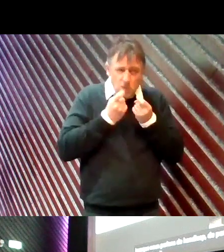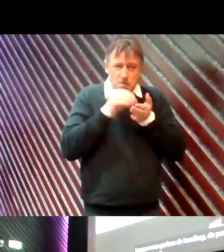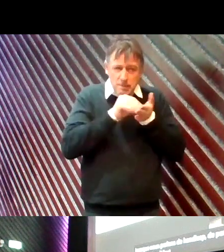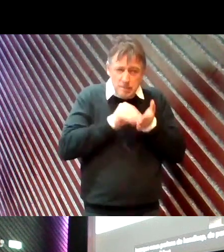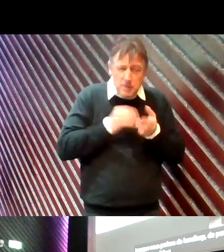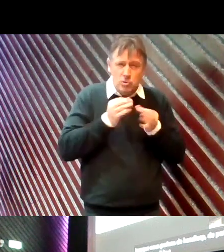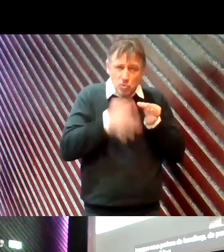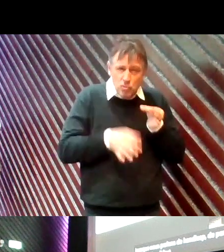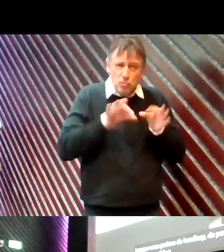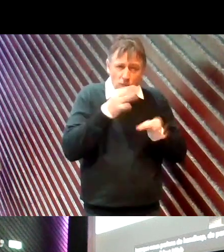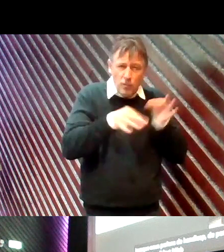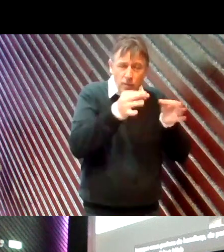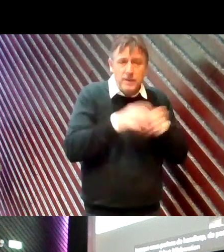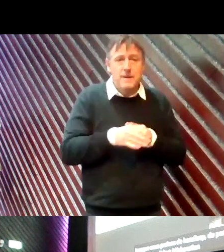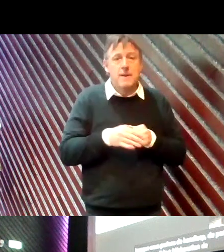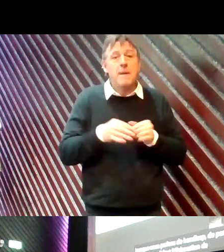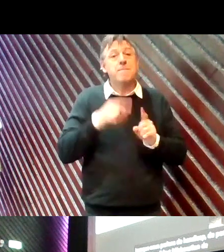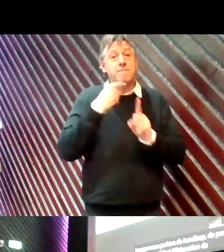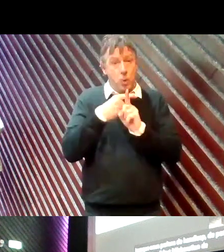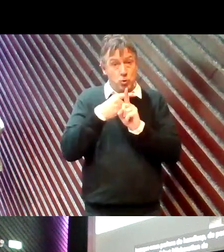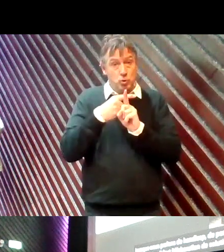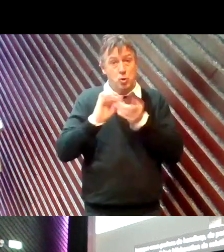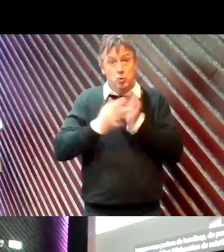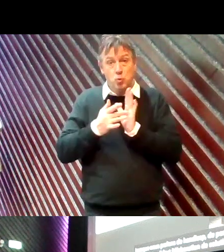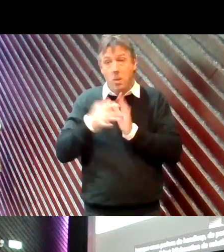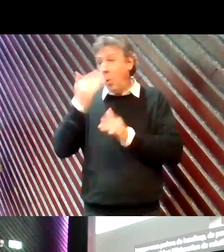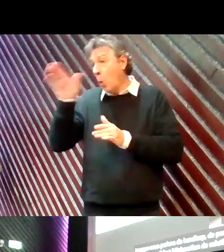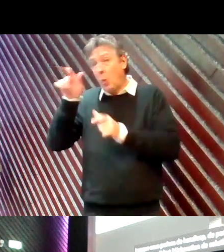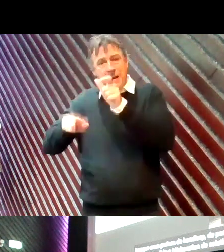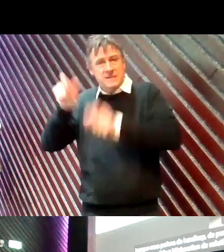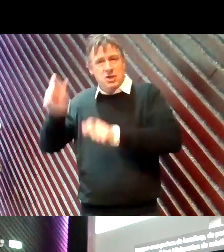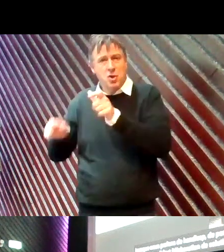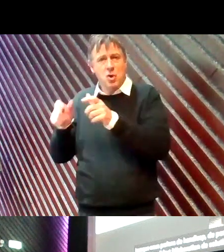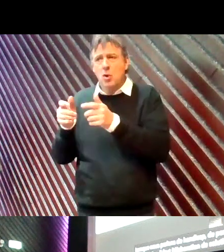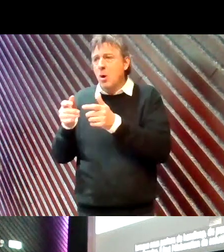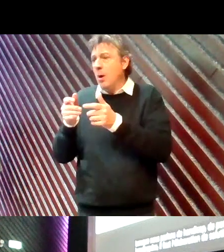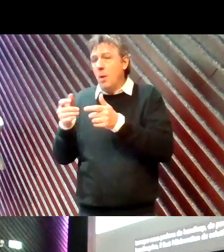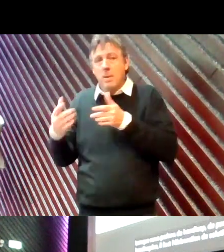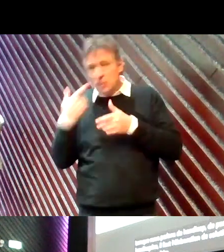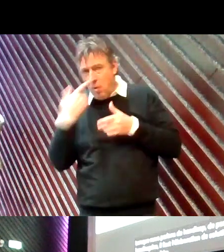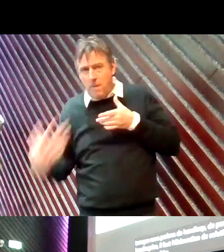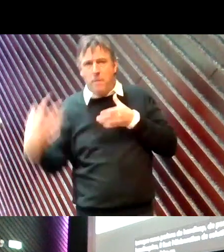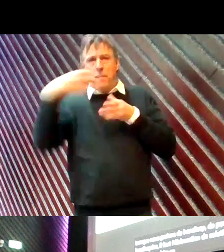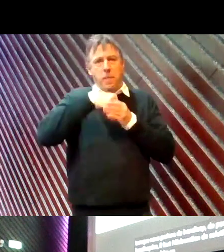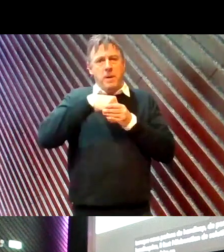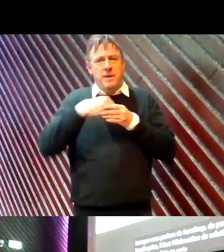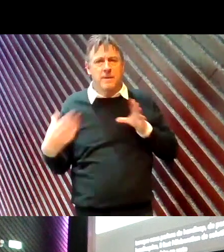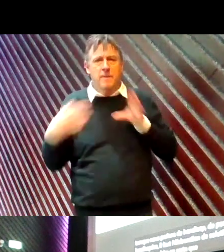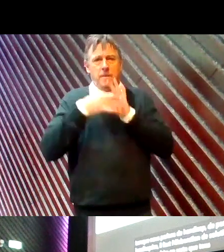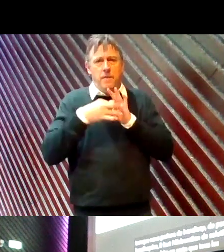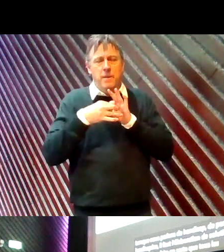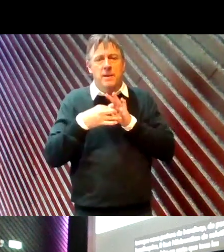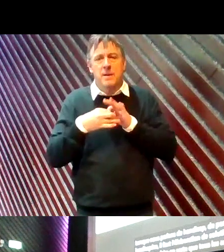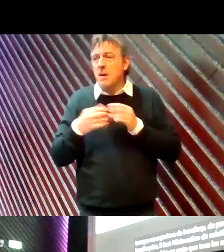et, en même temps, il faut faire en sorte que tous les acteurs de la société se sentent concernés d'une question d